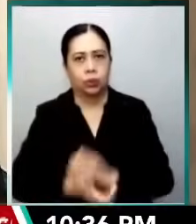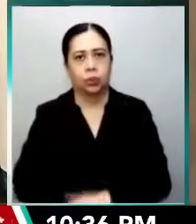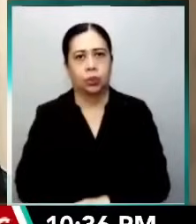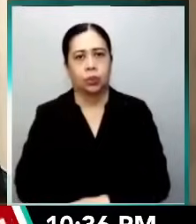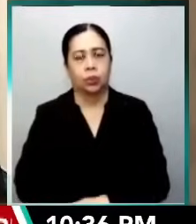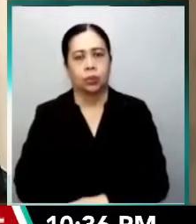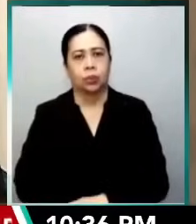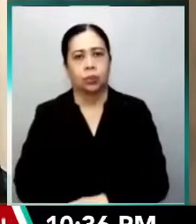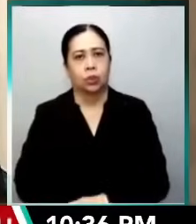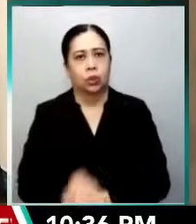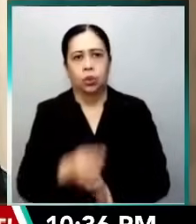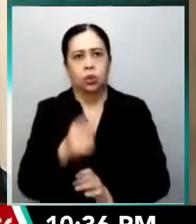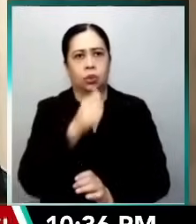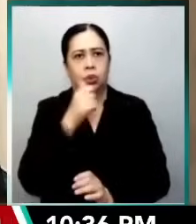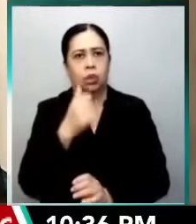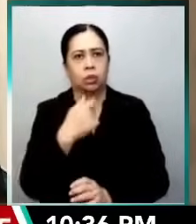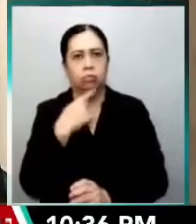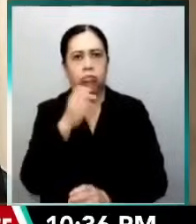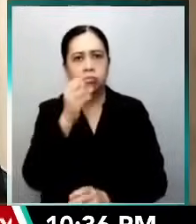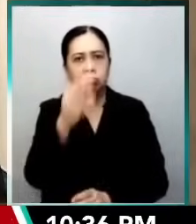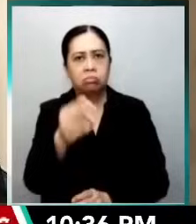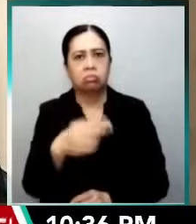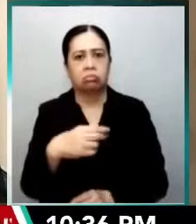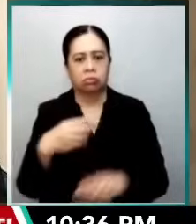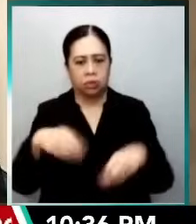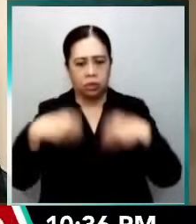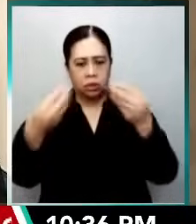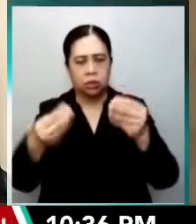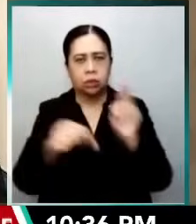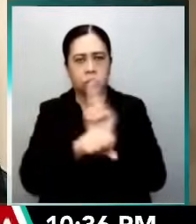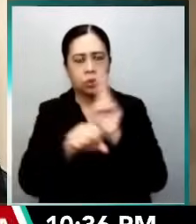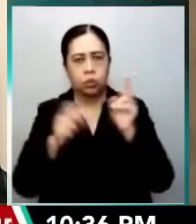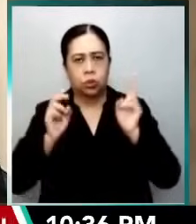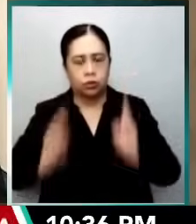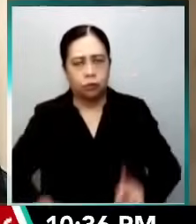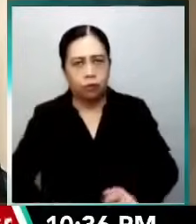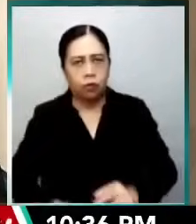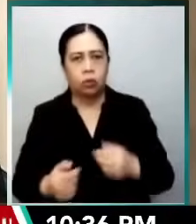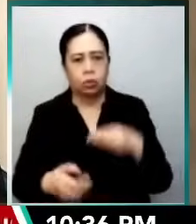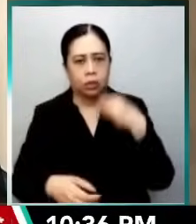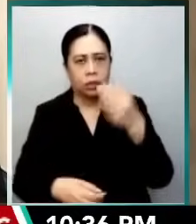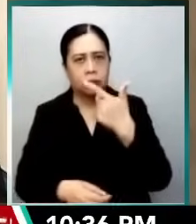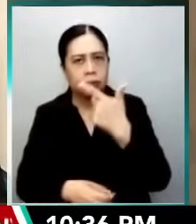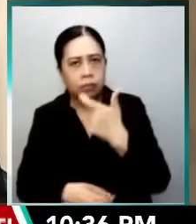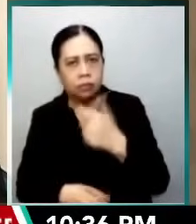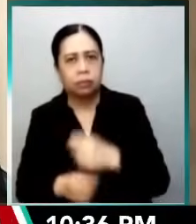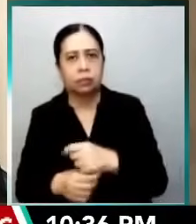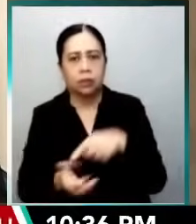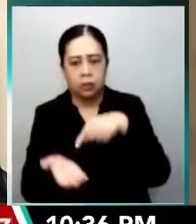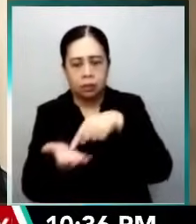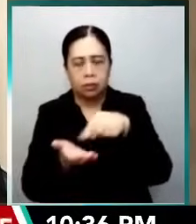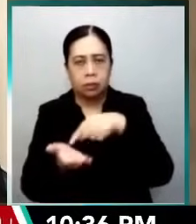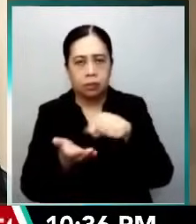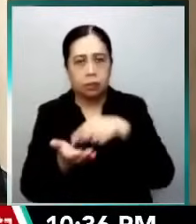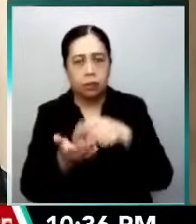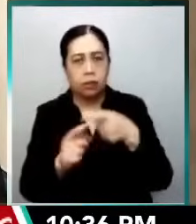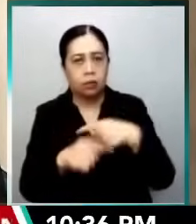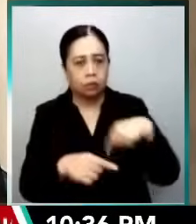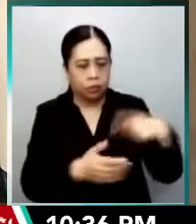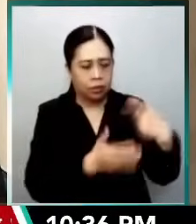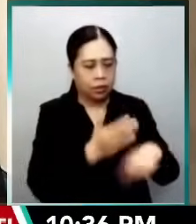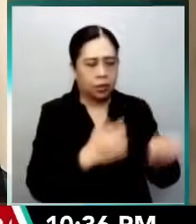Hindi kayo inatasan, binihisan ng uniforme, inarmasan at binabayaran mula sa buwis ng